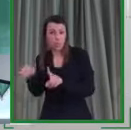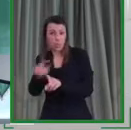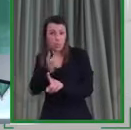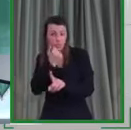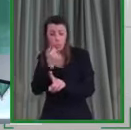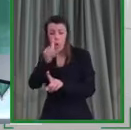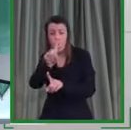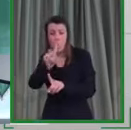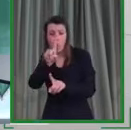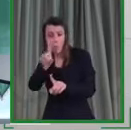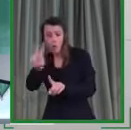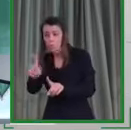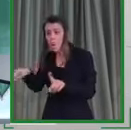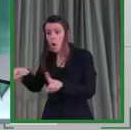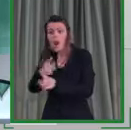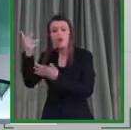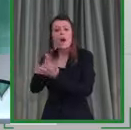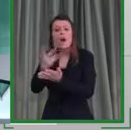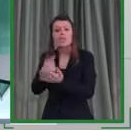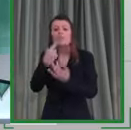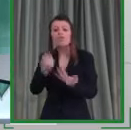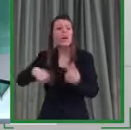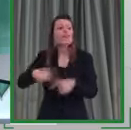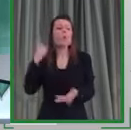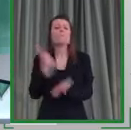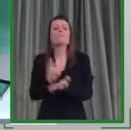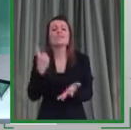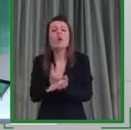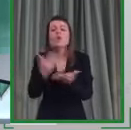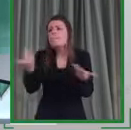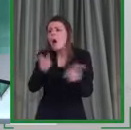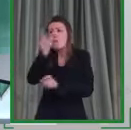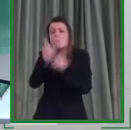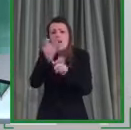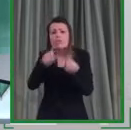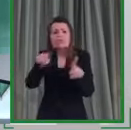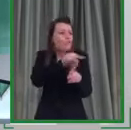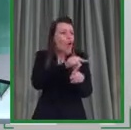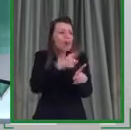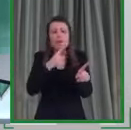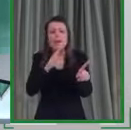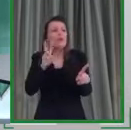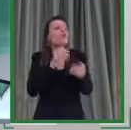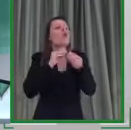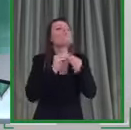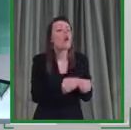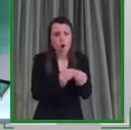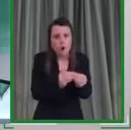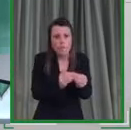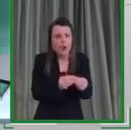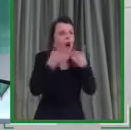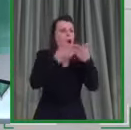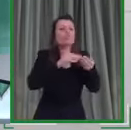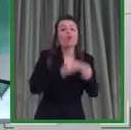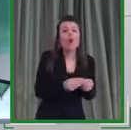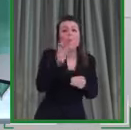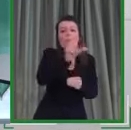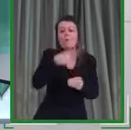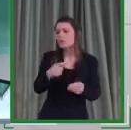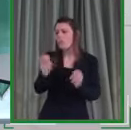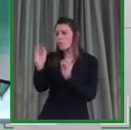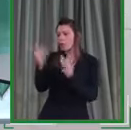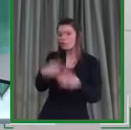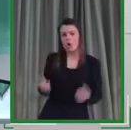non sappiamo neanche più come andare a recuperare le persone perché arriviamo davanti al pronto soccorso è davanti a noi ci sono 345